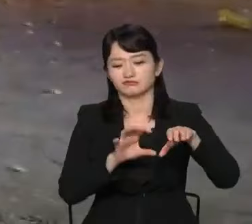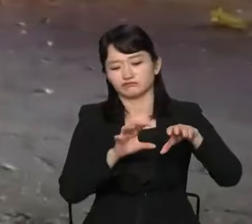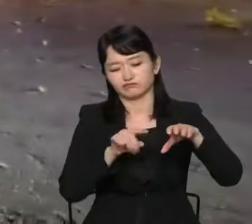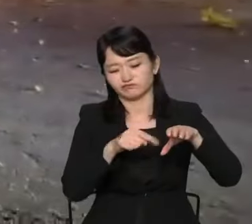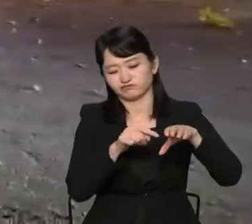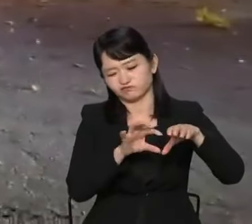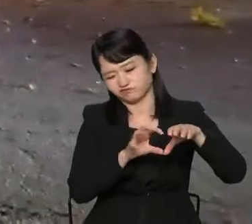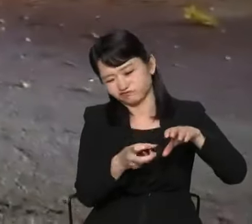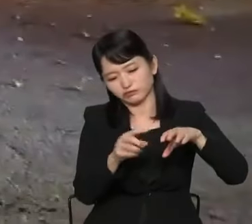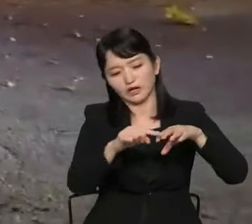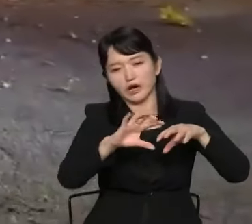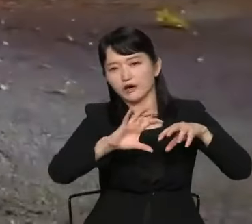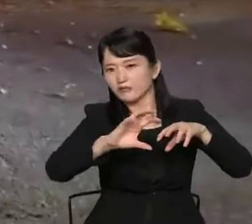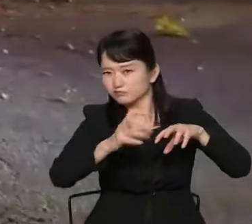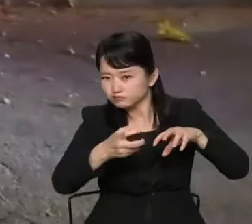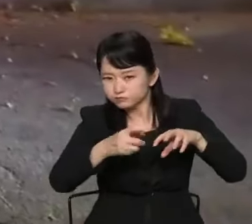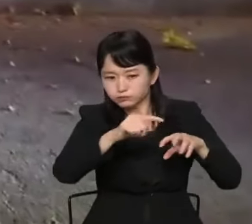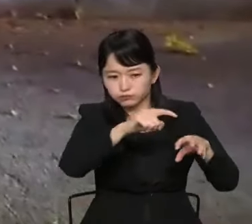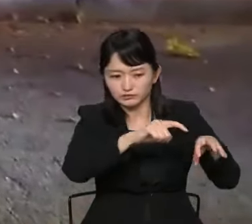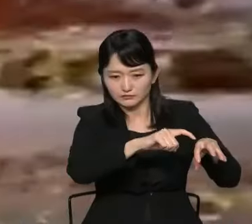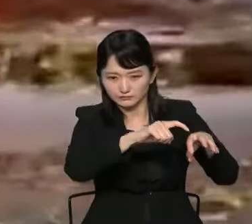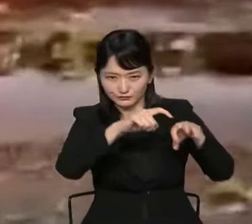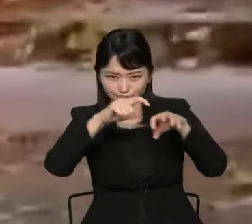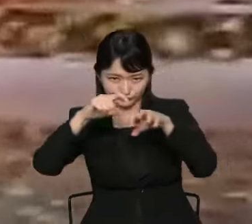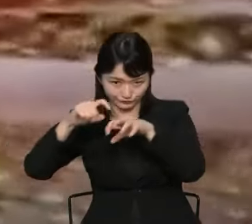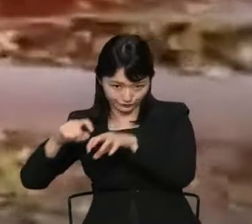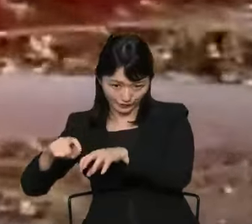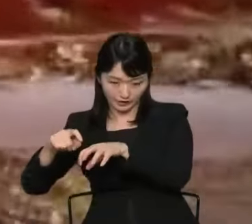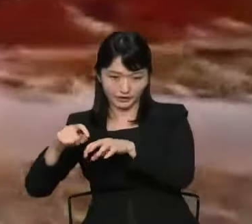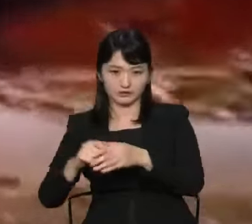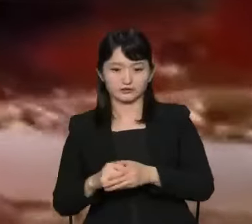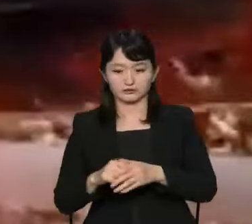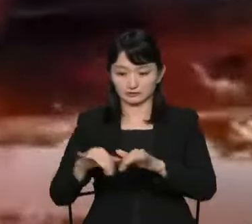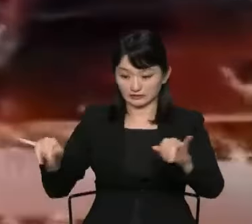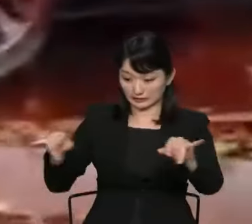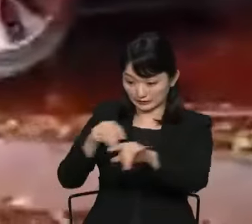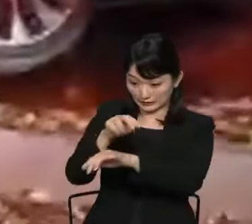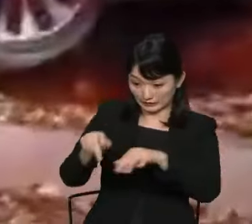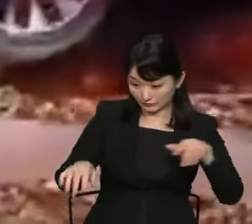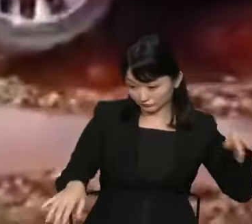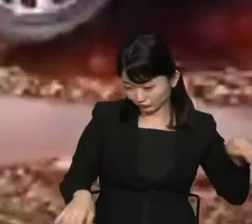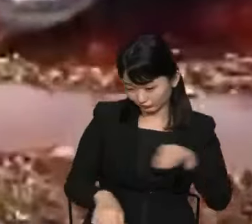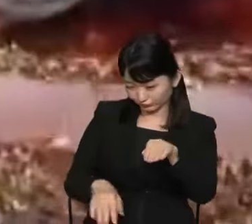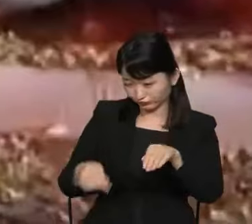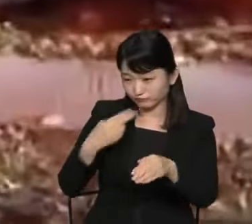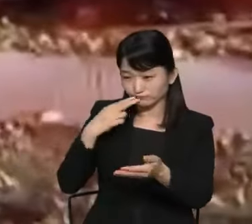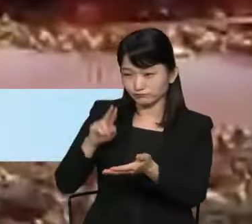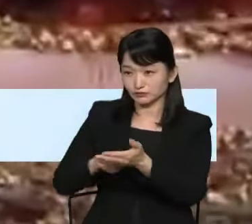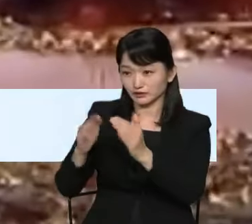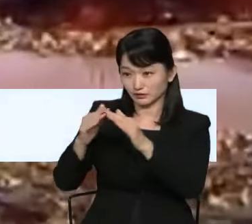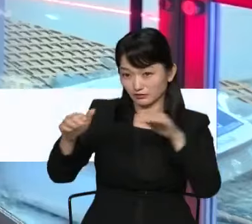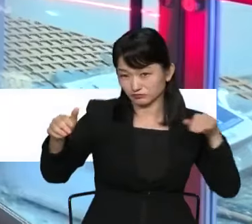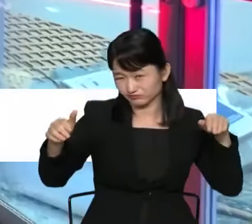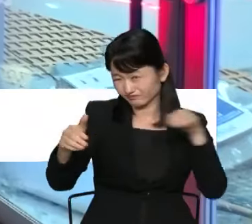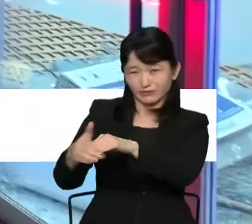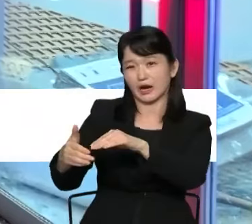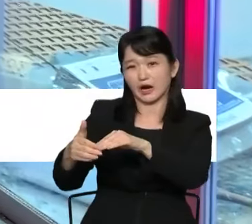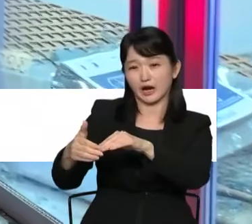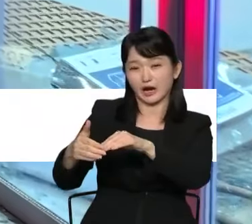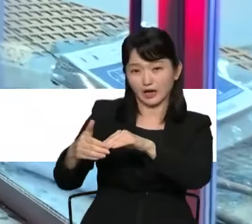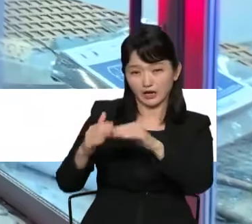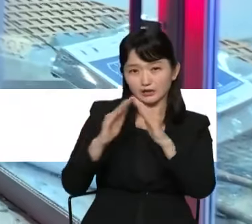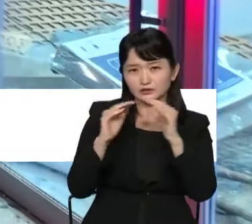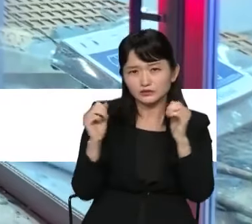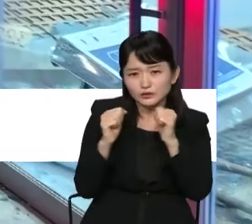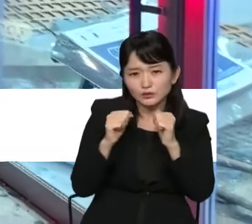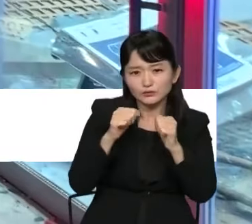앞부분이 부서진 차량이 견인차에 끌려 나갑니다 인도를 넘어 돌진한 차량이 우체국 건물을 들이받은 겁니다 전북